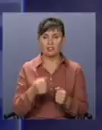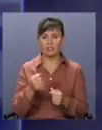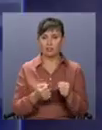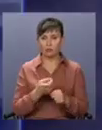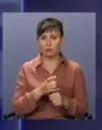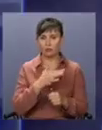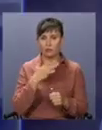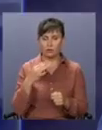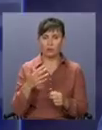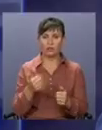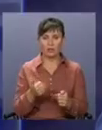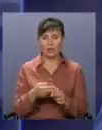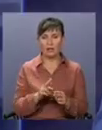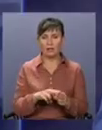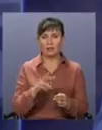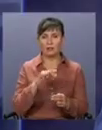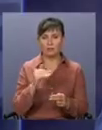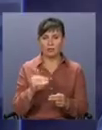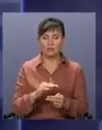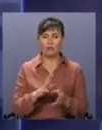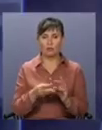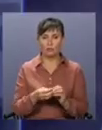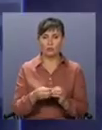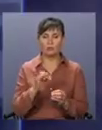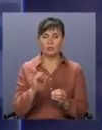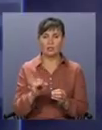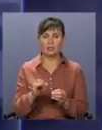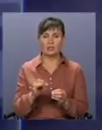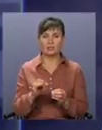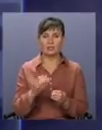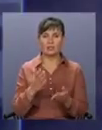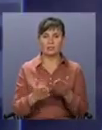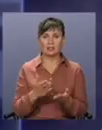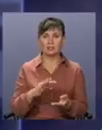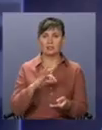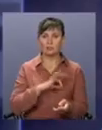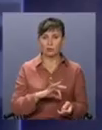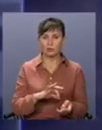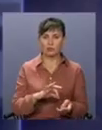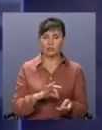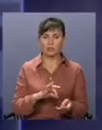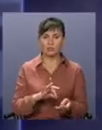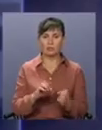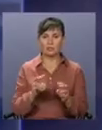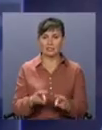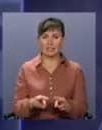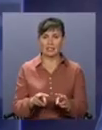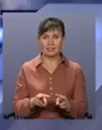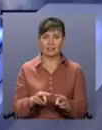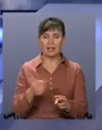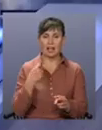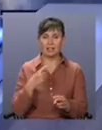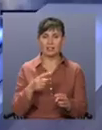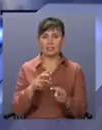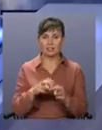Да, есть, это миф. В принципе, скажем так, если использовать спектральный алкотестер,